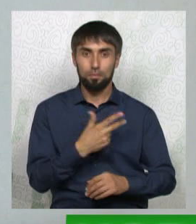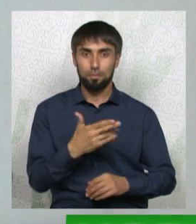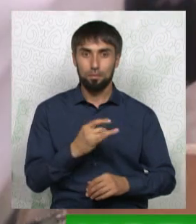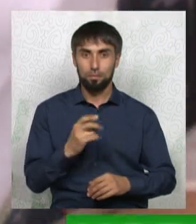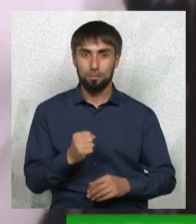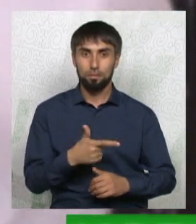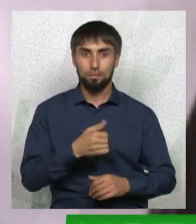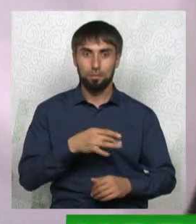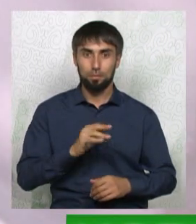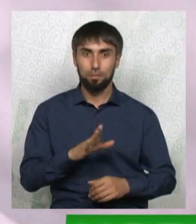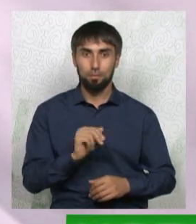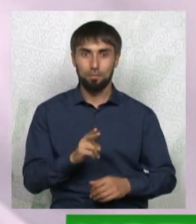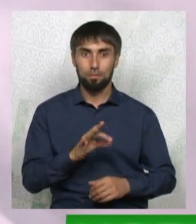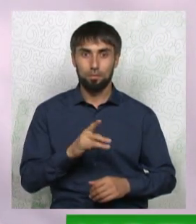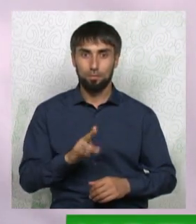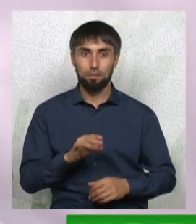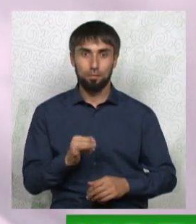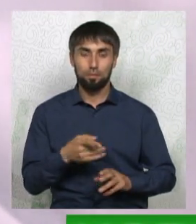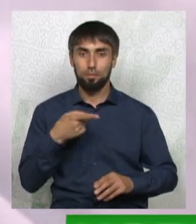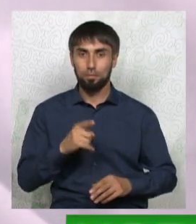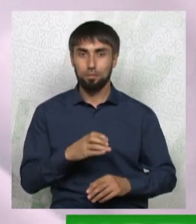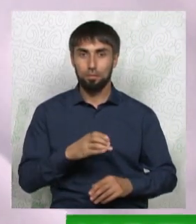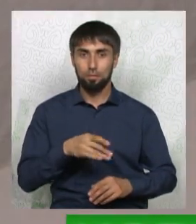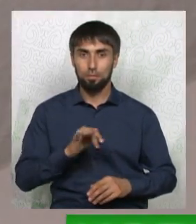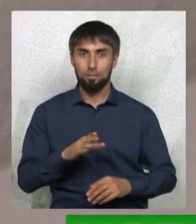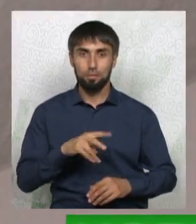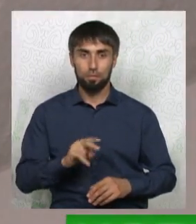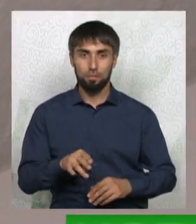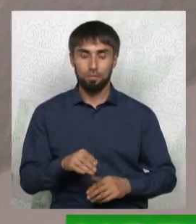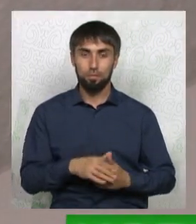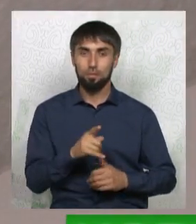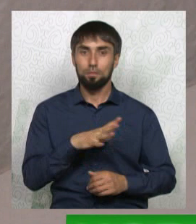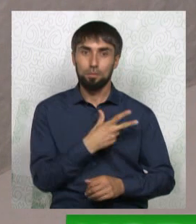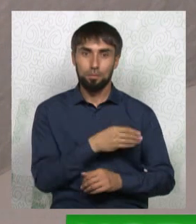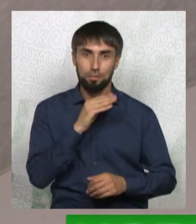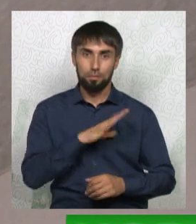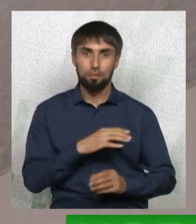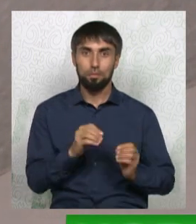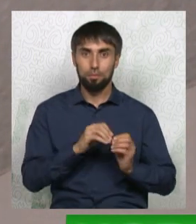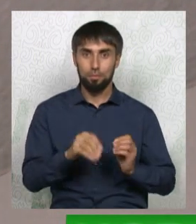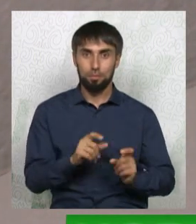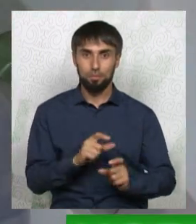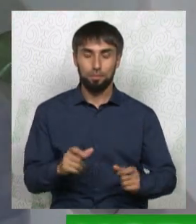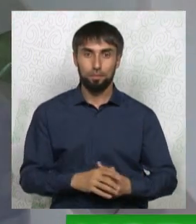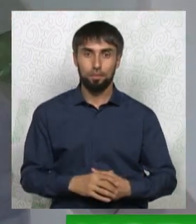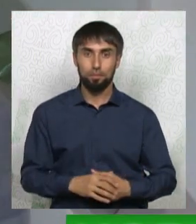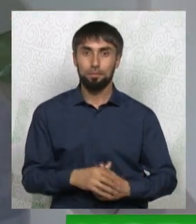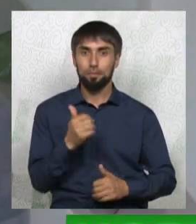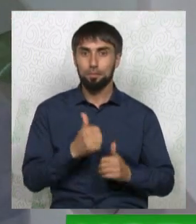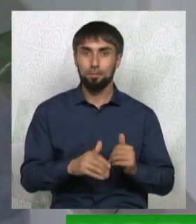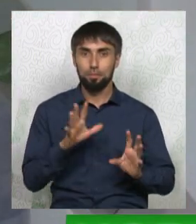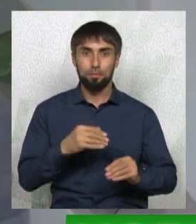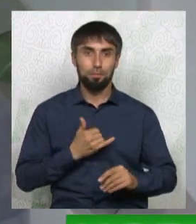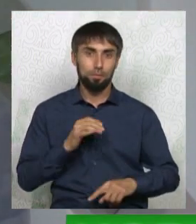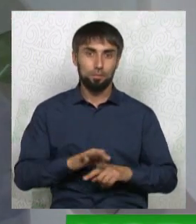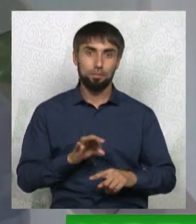вакцинами. Гамковидвак, Ковивак и однократным спутником Лайт. Здесь уже успели вакцинироваться больше 10 тысяч человек. Чаще всего у нас